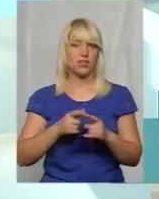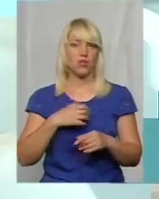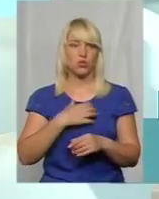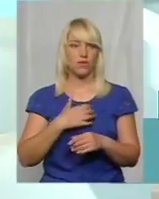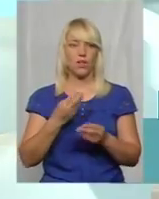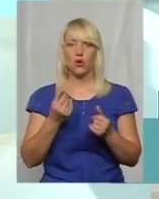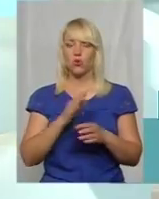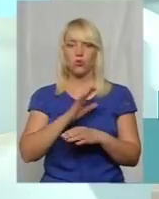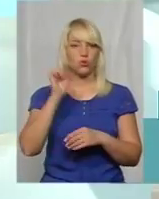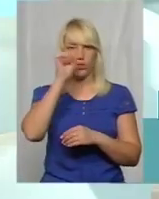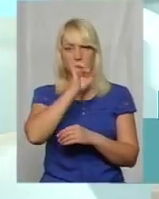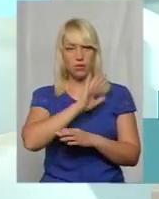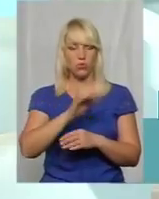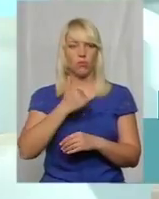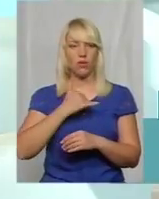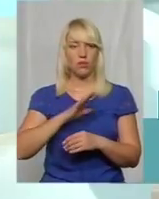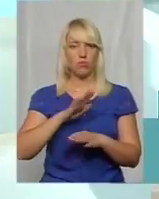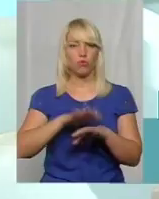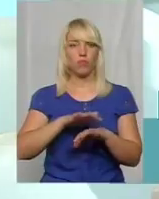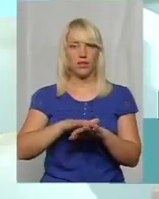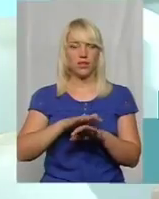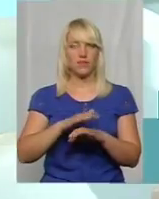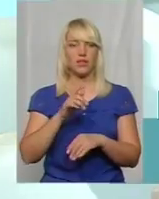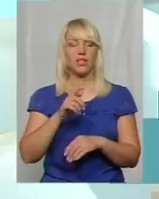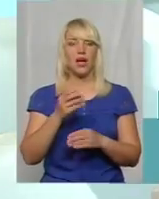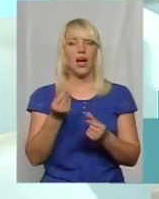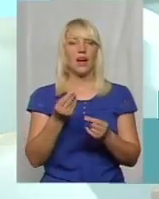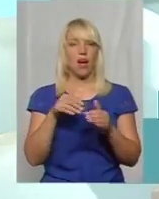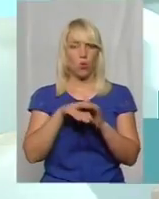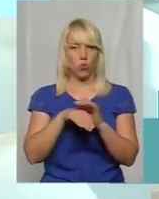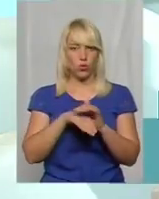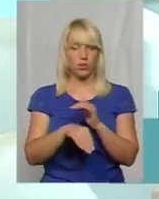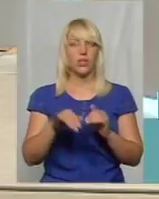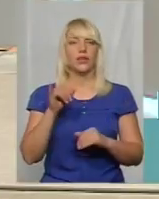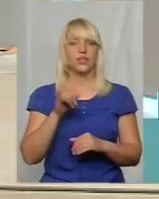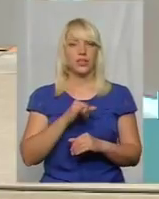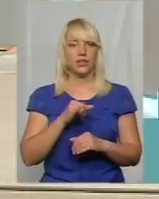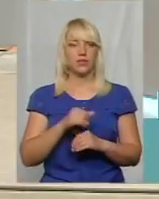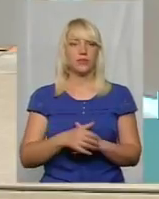кошти не заморажую. У мене був банківський рахунок, і